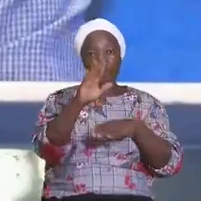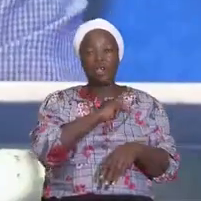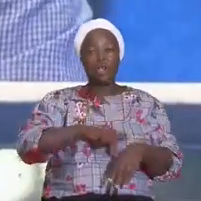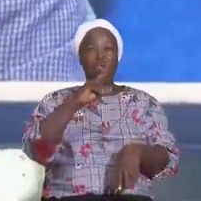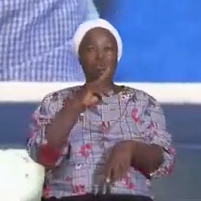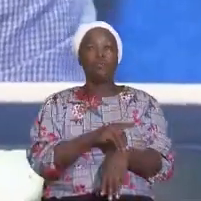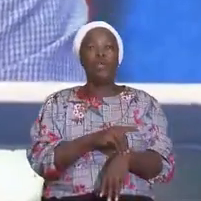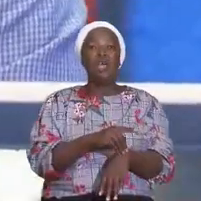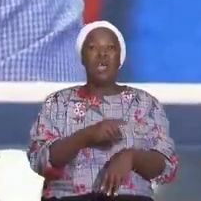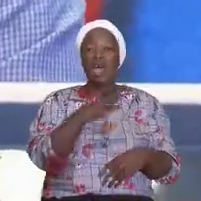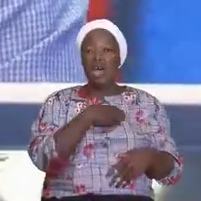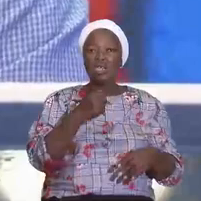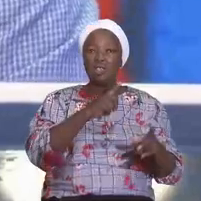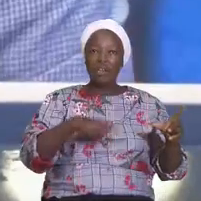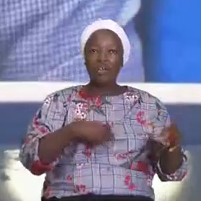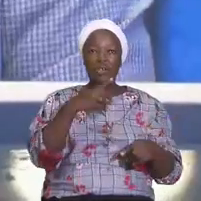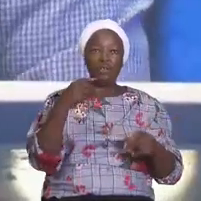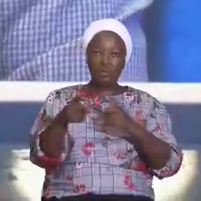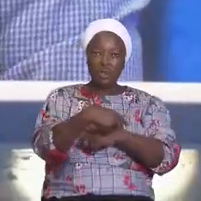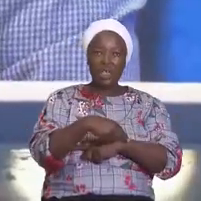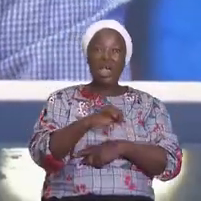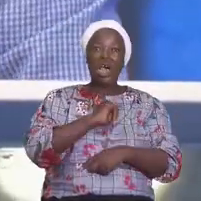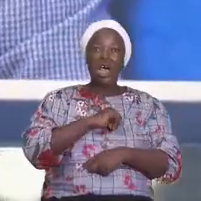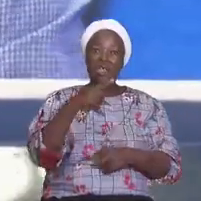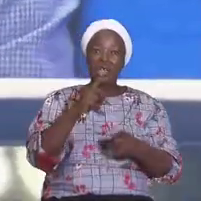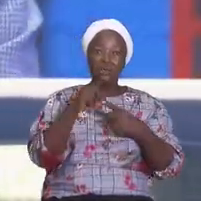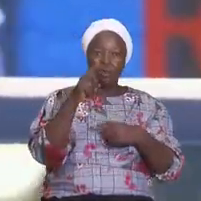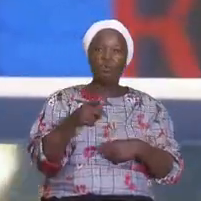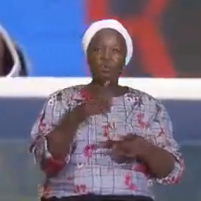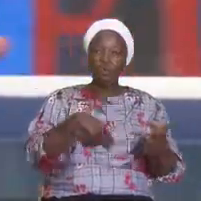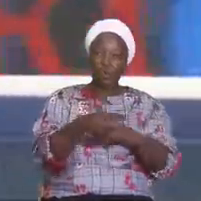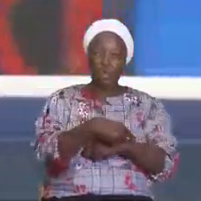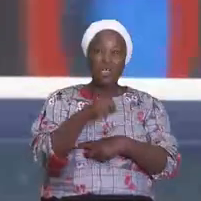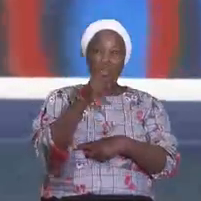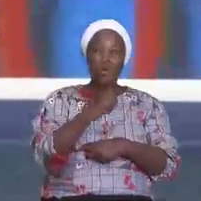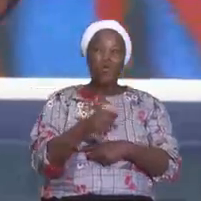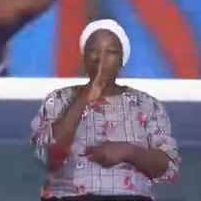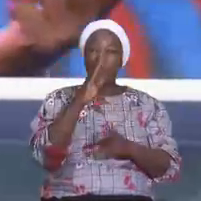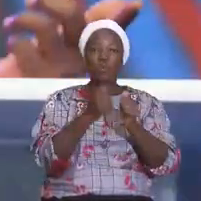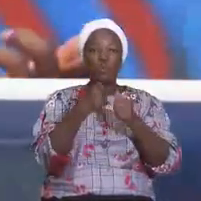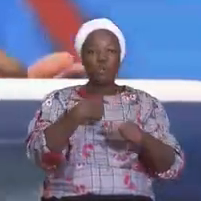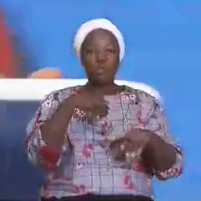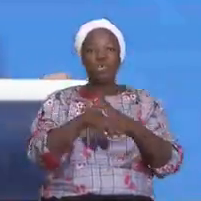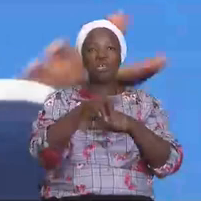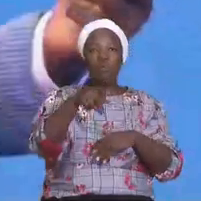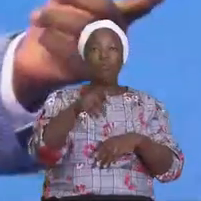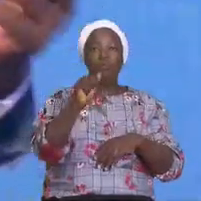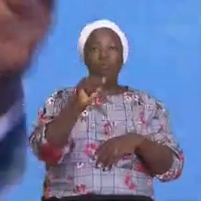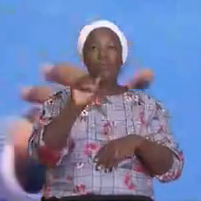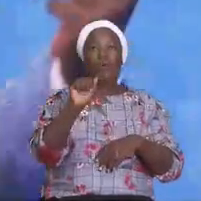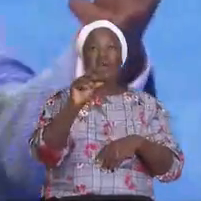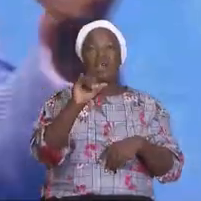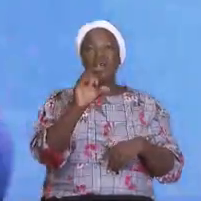croix a dit, souviens-toi de moi quand tu viendras dans ton règne. Et le Seigneur dit, aujourd'hui, je te le